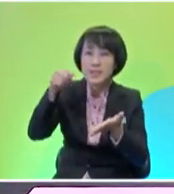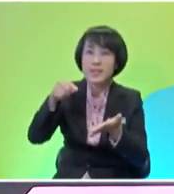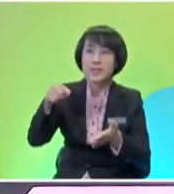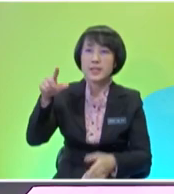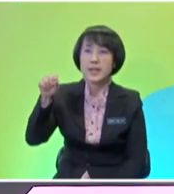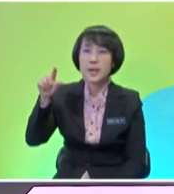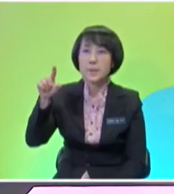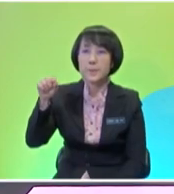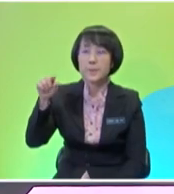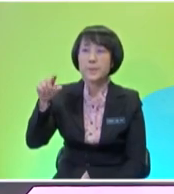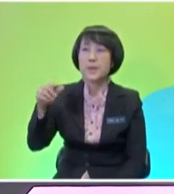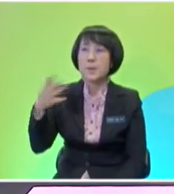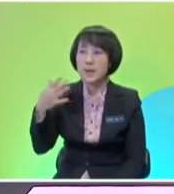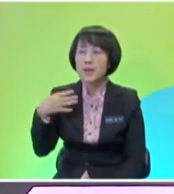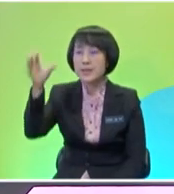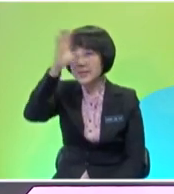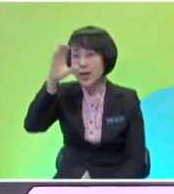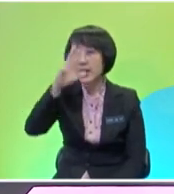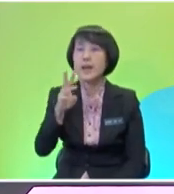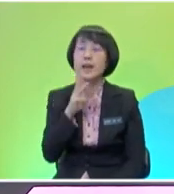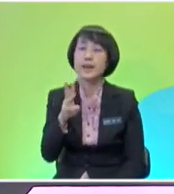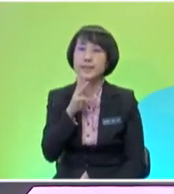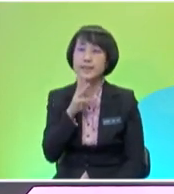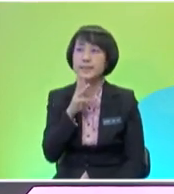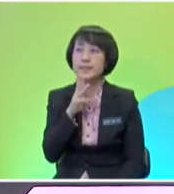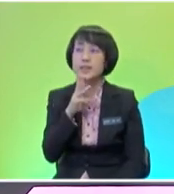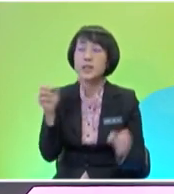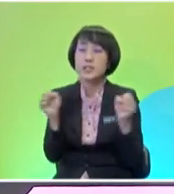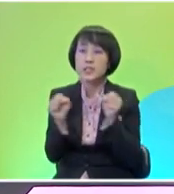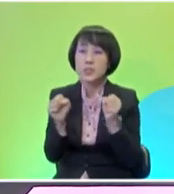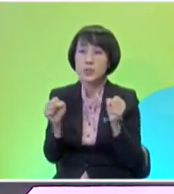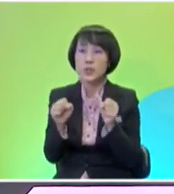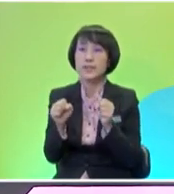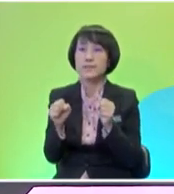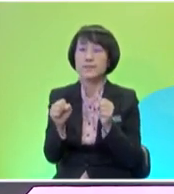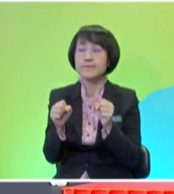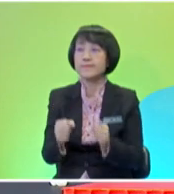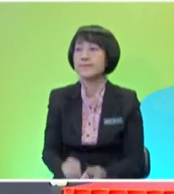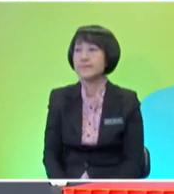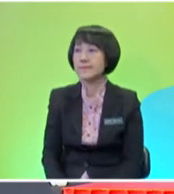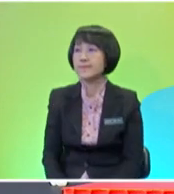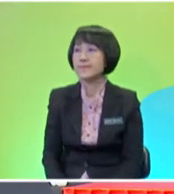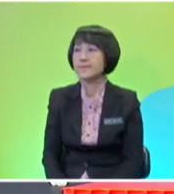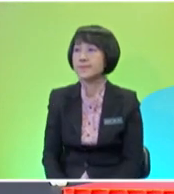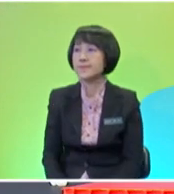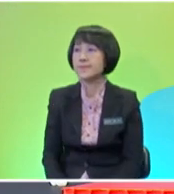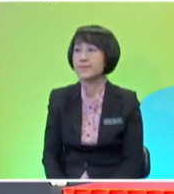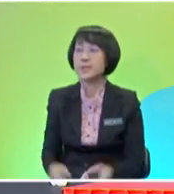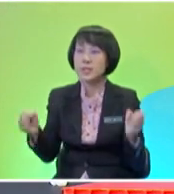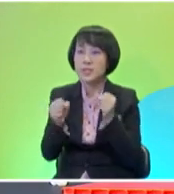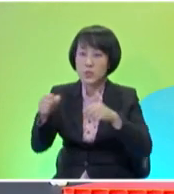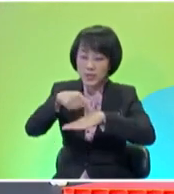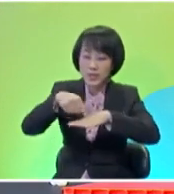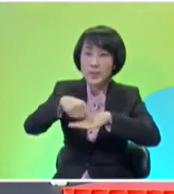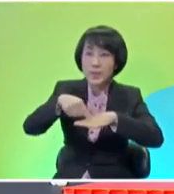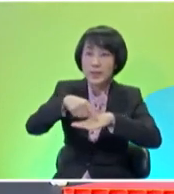ni, boleh terus cari sumber air. Ya, betul. Kita sejukkan dulu luka tersebut, baru kita sapu krim. Okey, okay. Kalau nak lebih selamat, contoh kita perlu